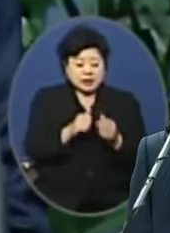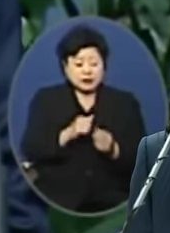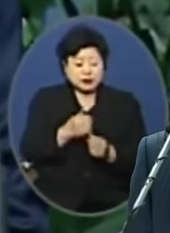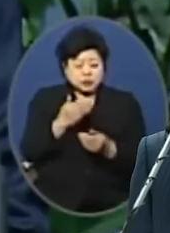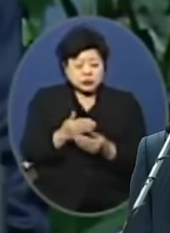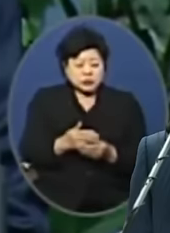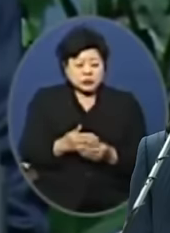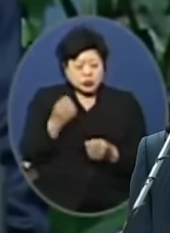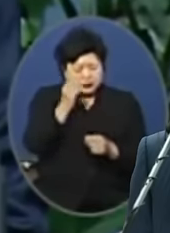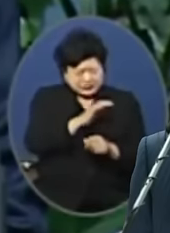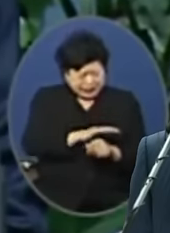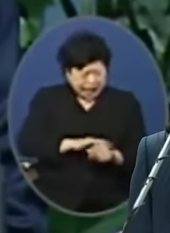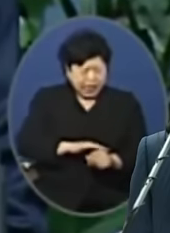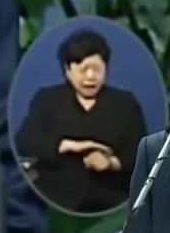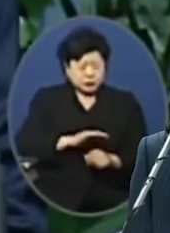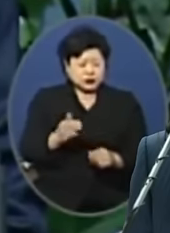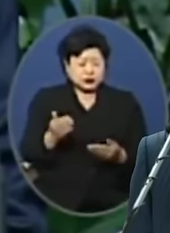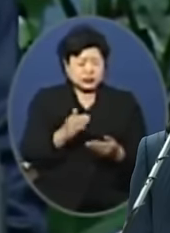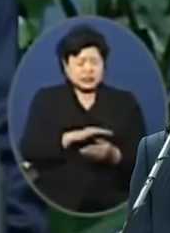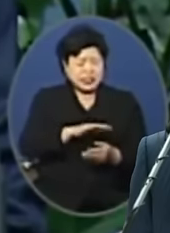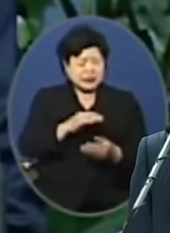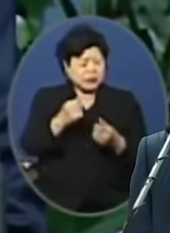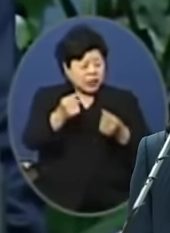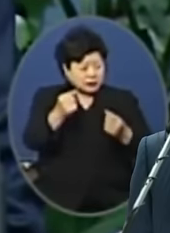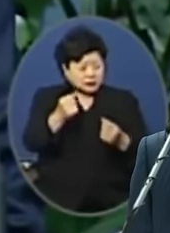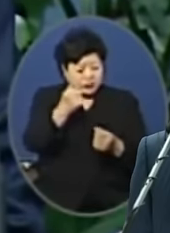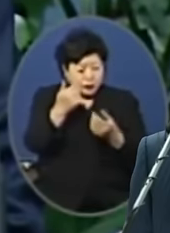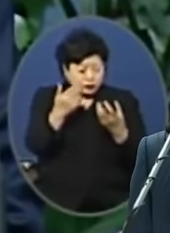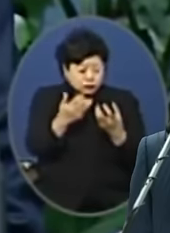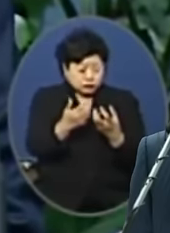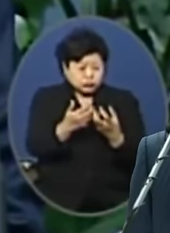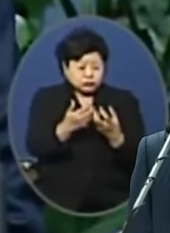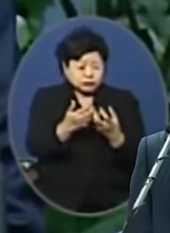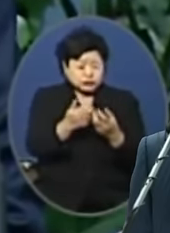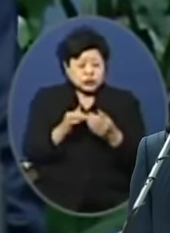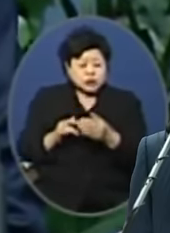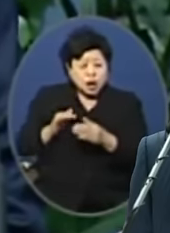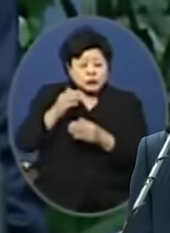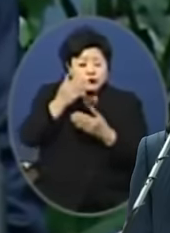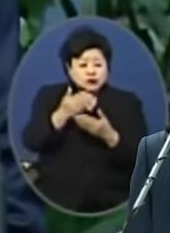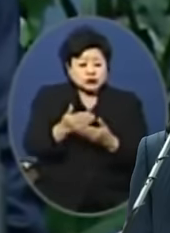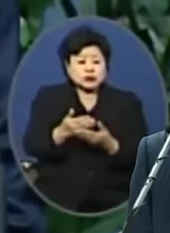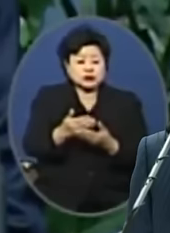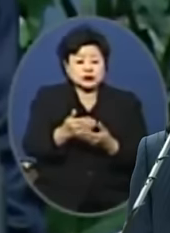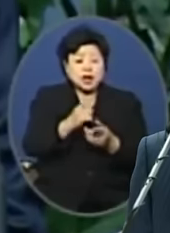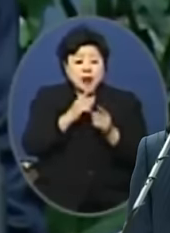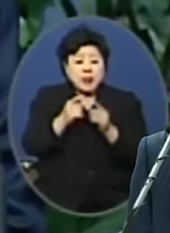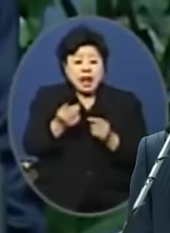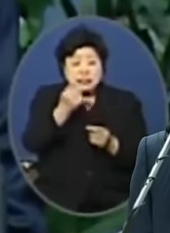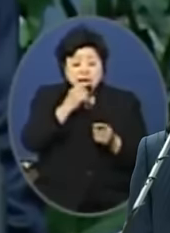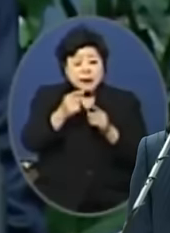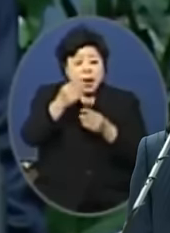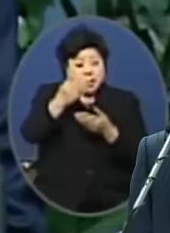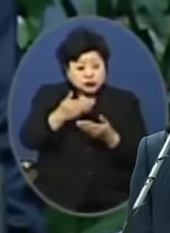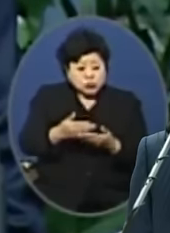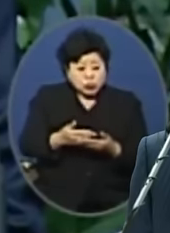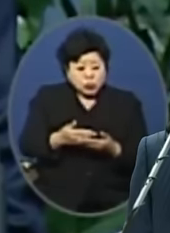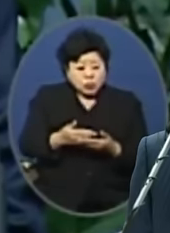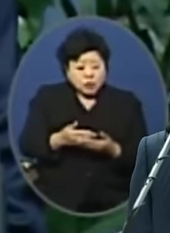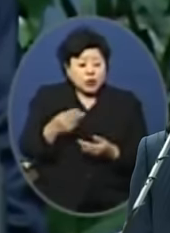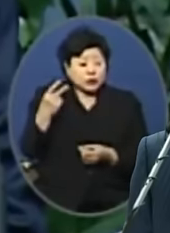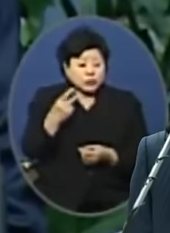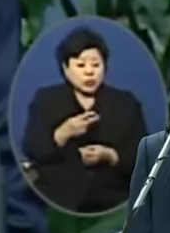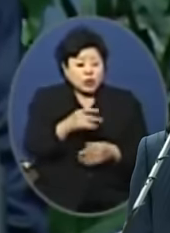우리에게 영혼이 잘됨 같이 범사에 잘됨에 강건하고 생명을 얻되 넘치게 얻는 생명의 말씀이 있는가